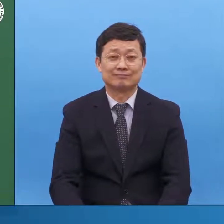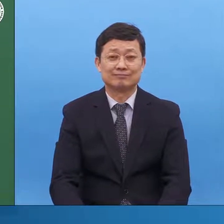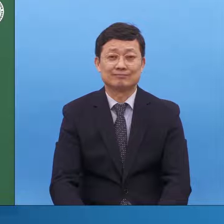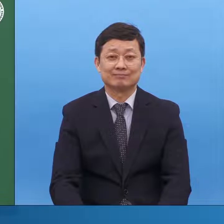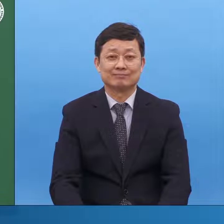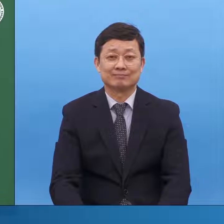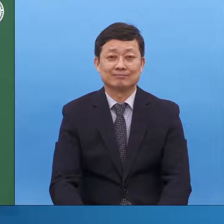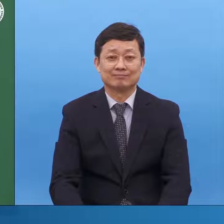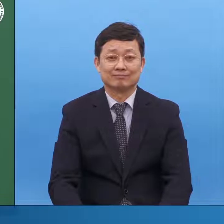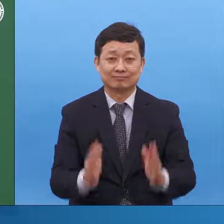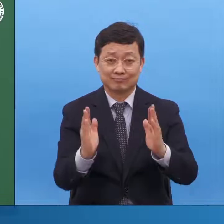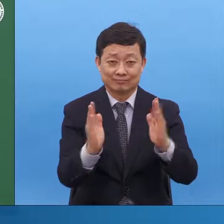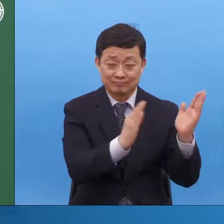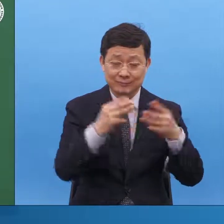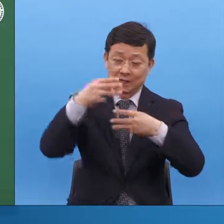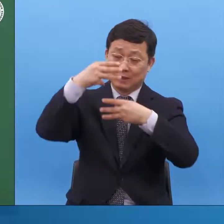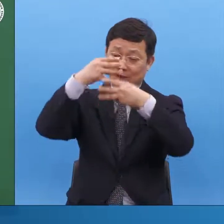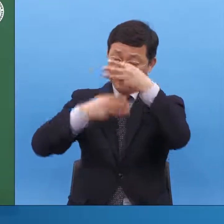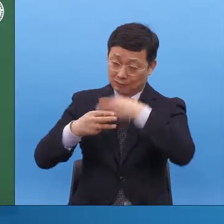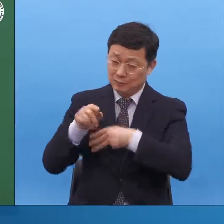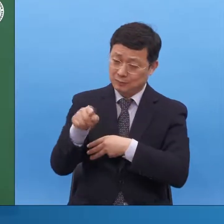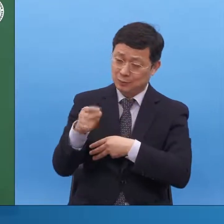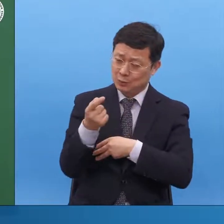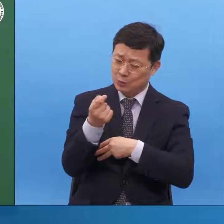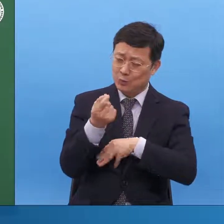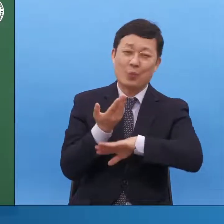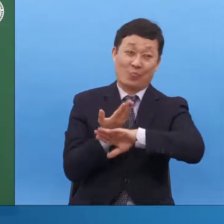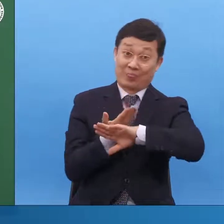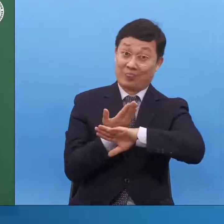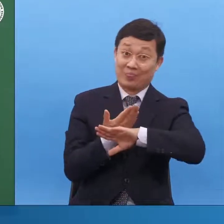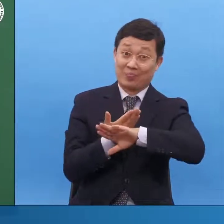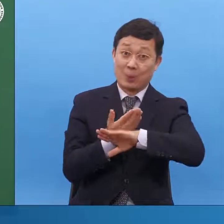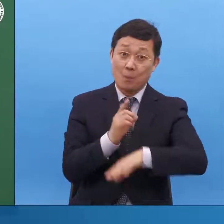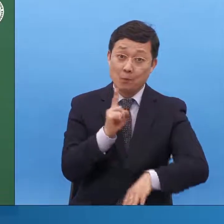좀 다릅니다. And it's a little different for our remnants. 여러분들은